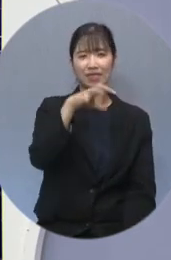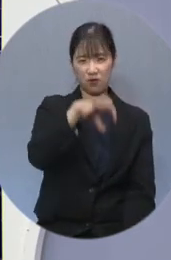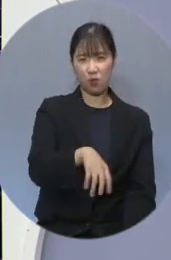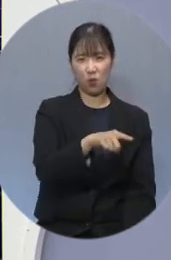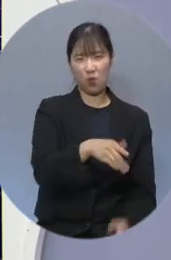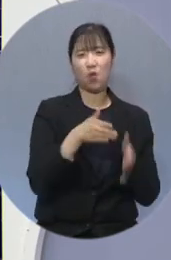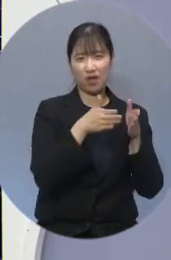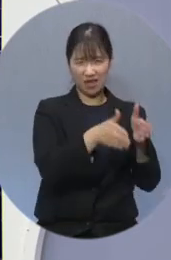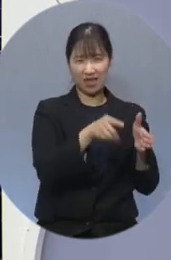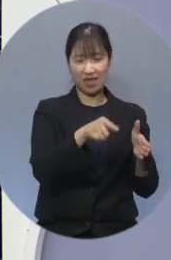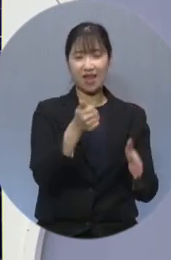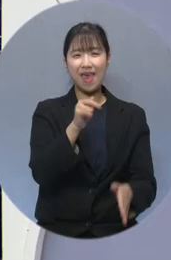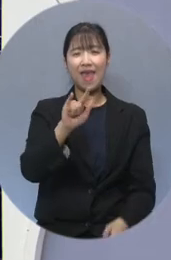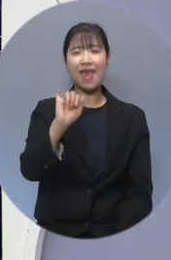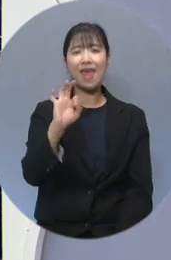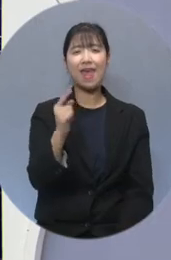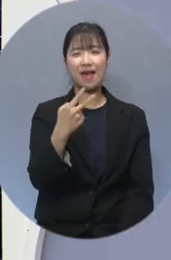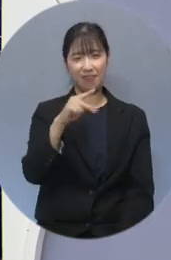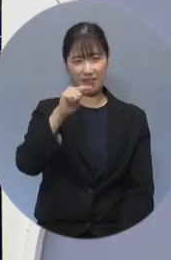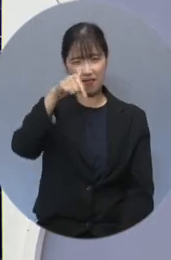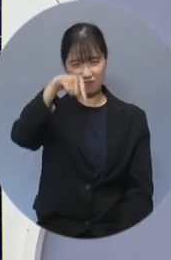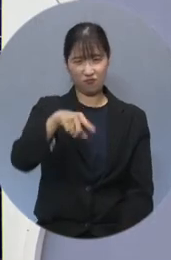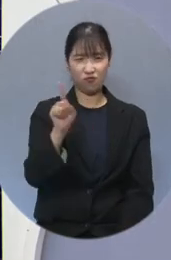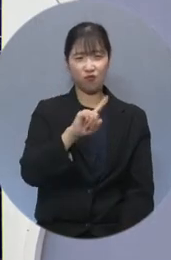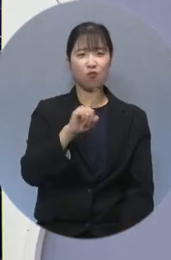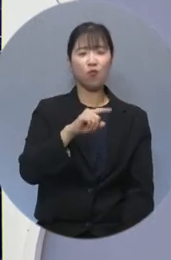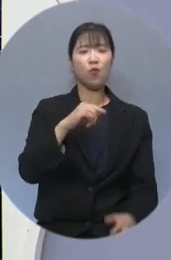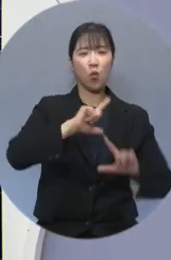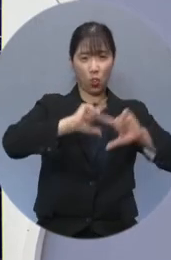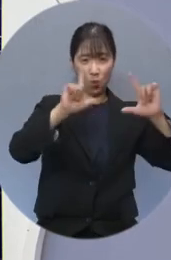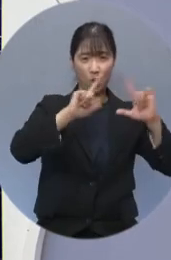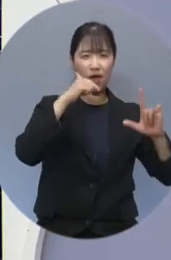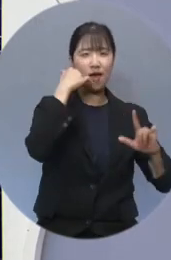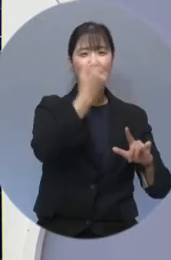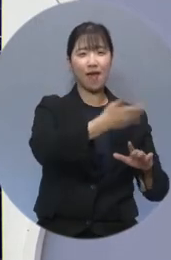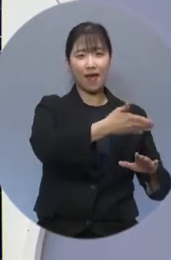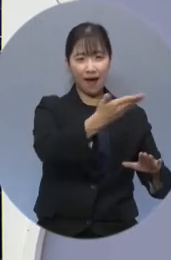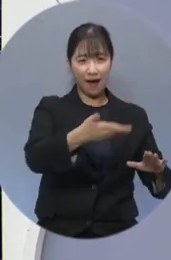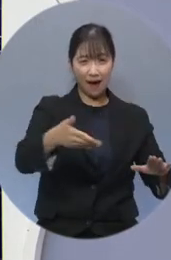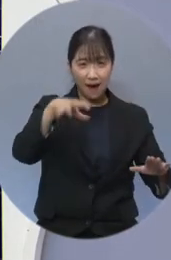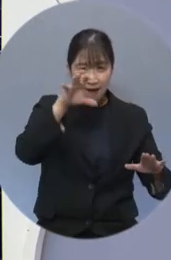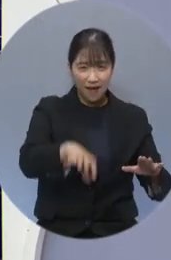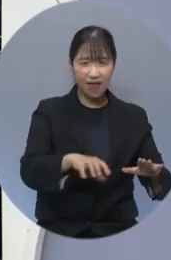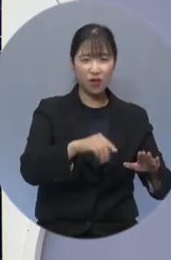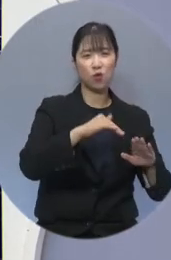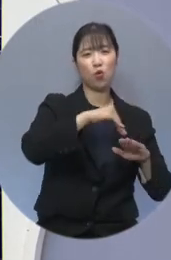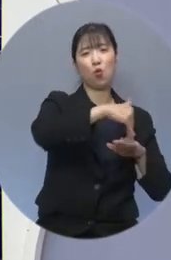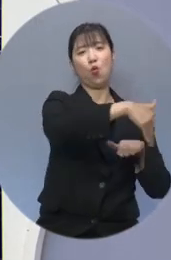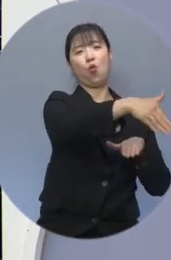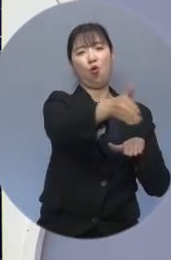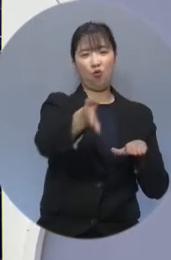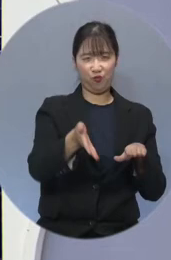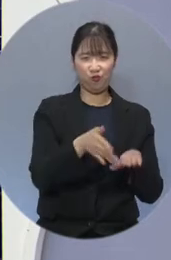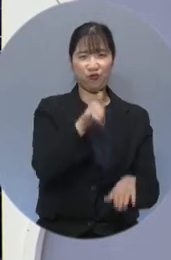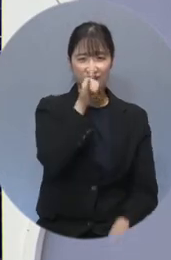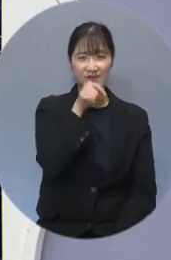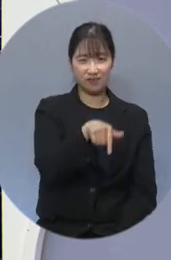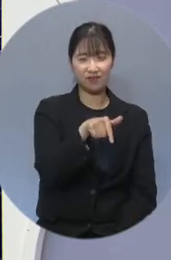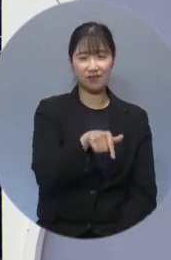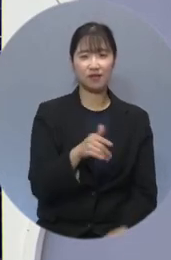옆에 있는 해안 단구가 동해안에서 유일하게 이렇게 돌출돼 있습니다. 장기고시나 그래요. 뭐 이런